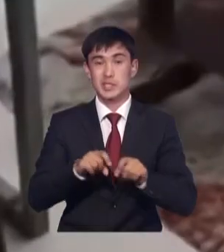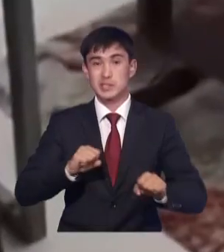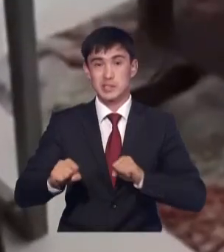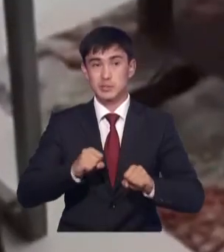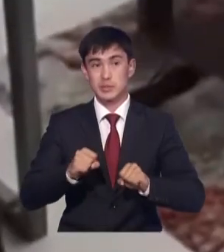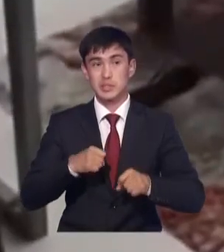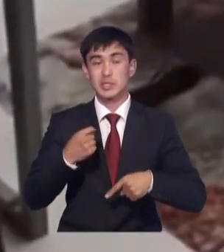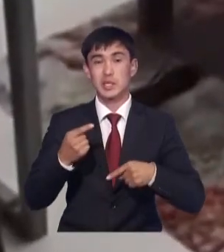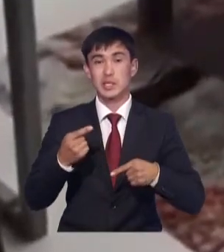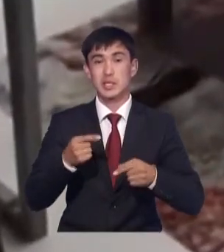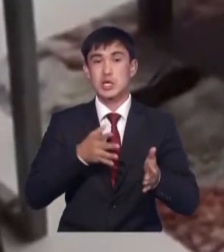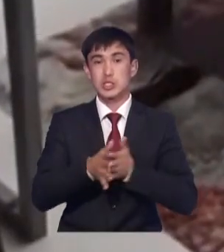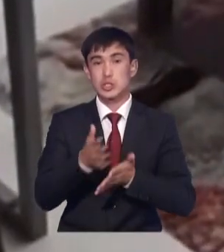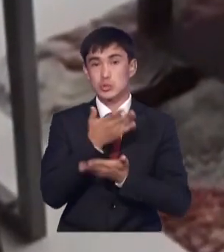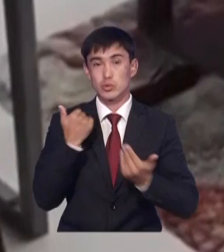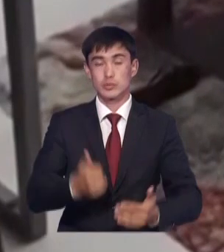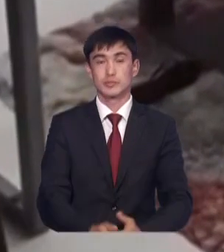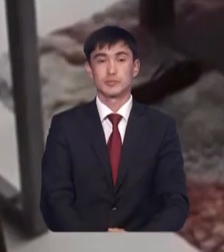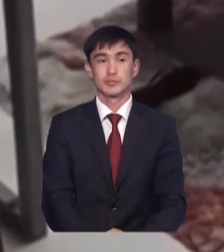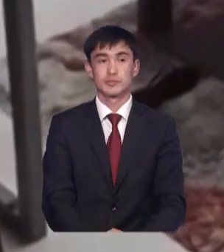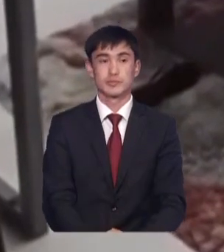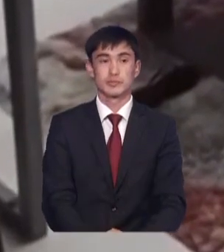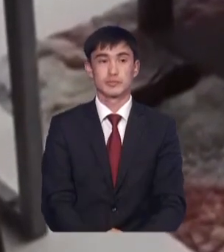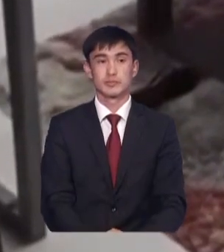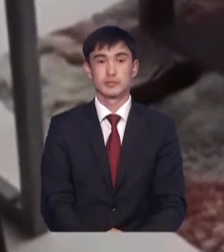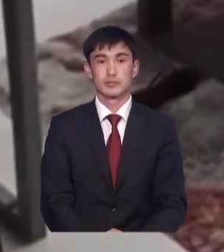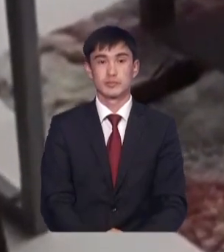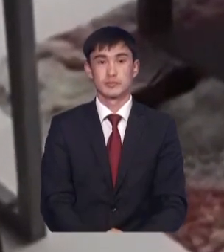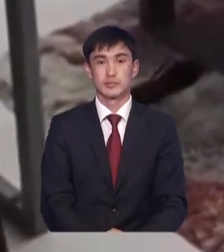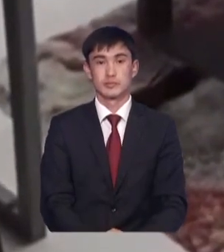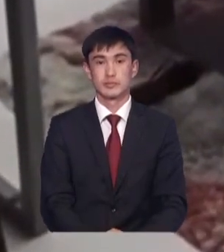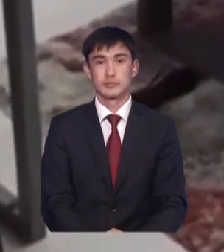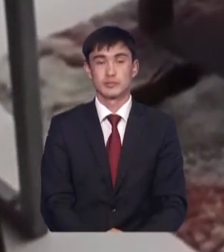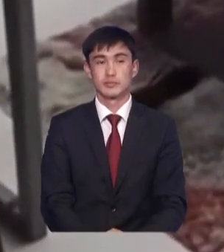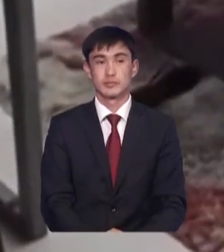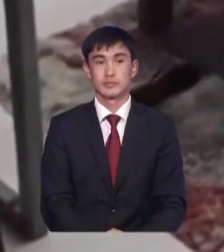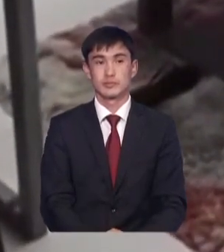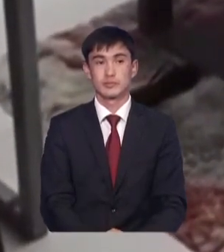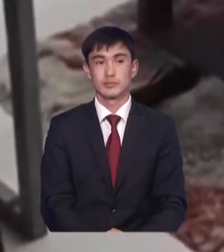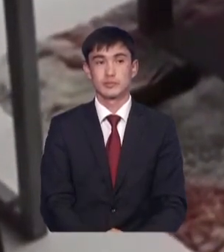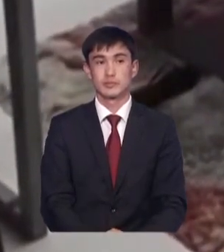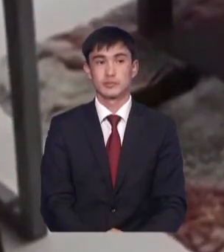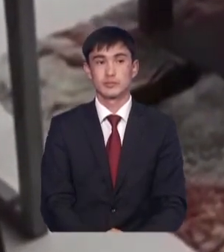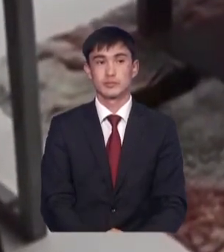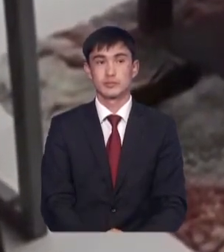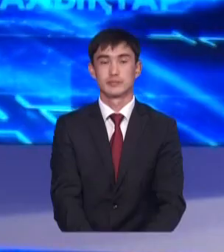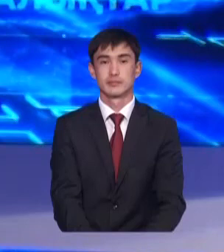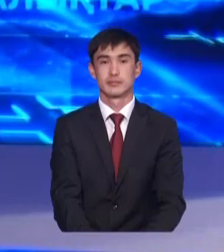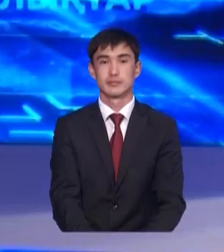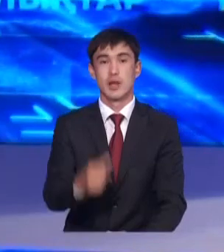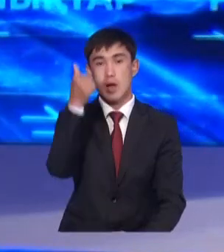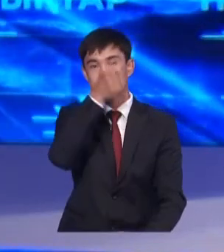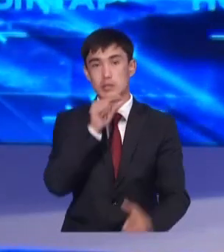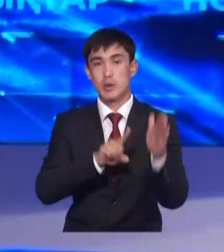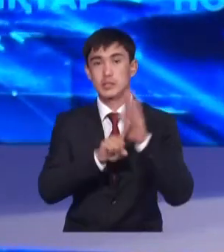сейсмикалық жағдайдан келген шығын жоқ. Жаһан жаңалықтарын ғаламтор желісінен дайындаған Нұрай Базархан, Жетісу телеарнасы.